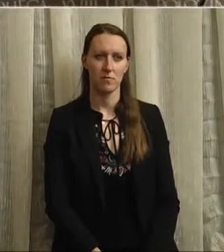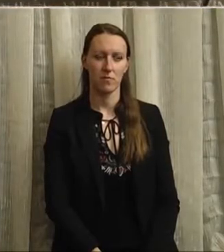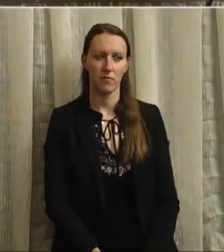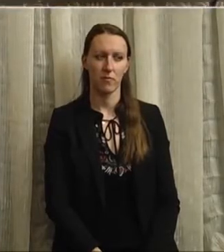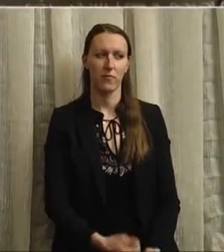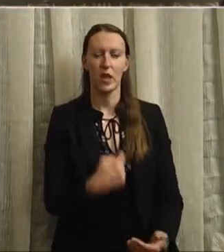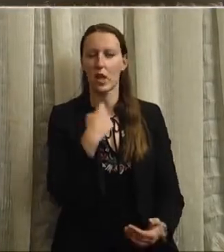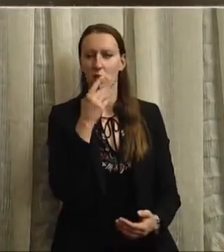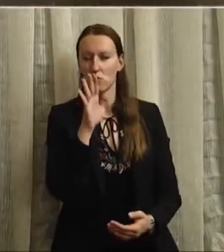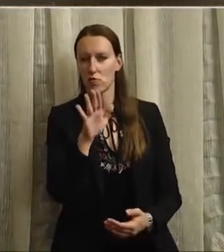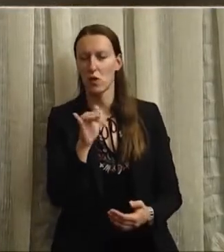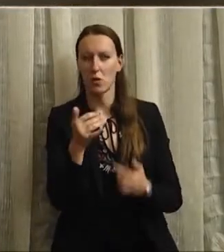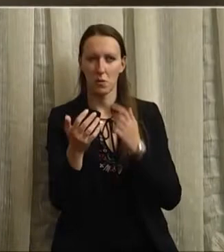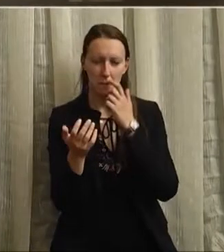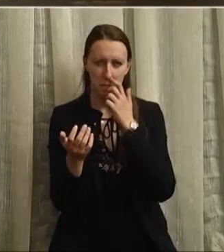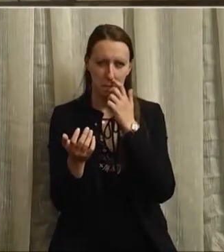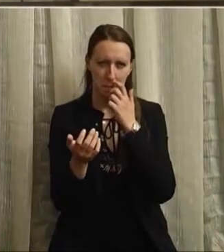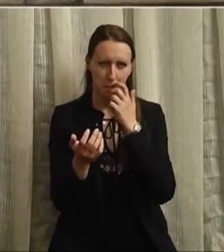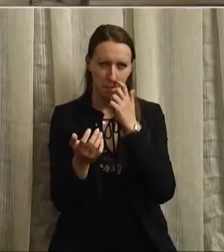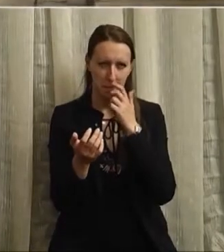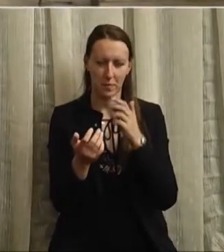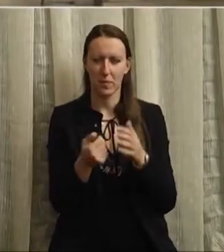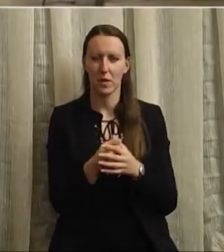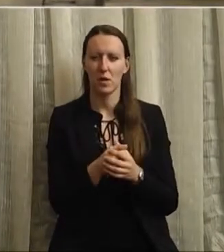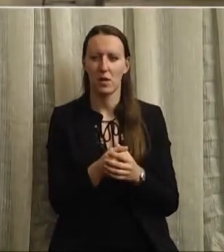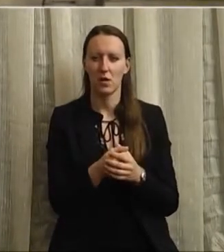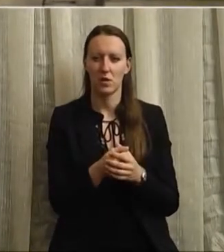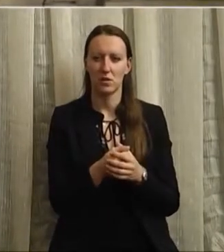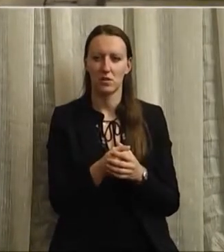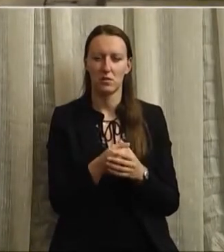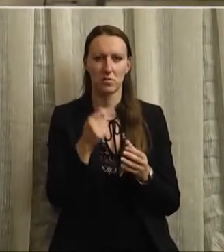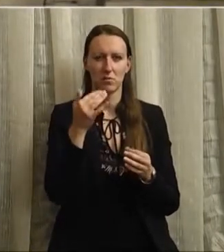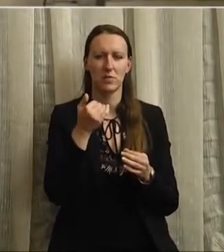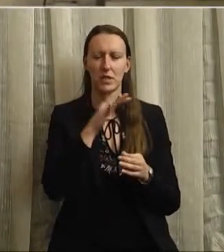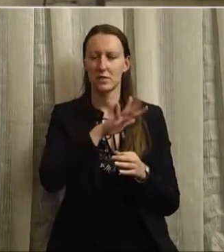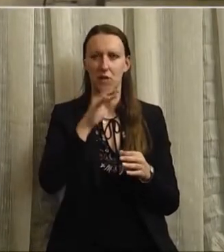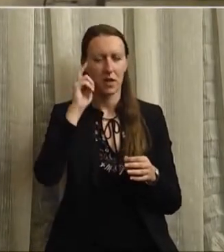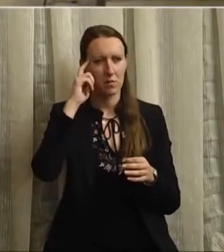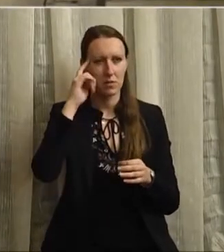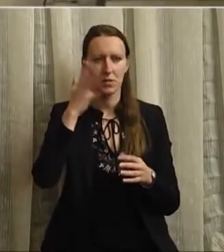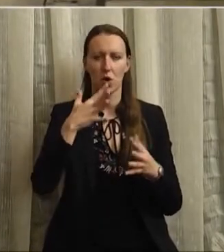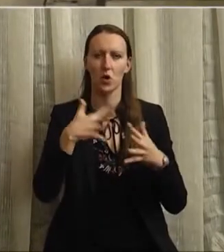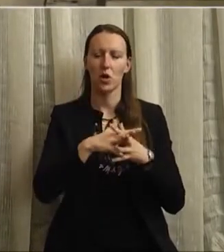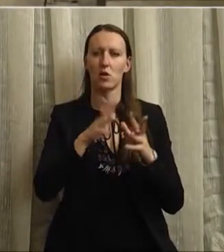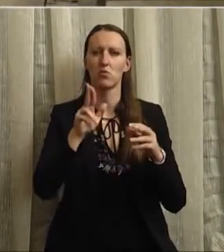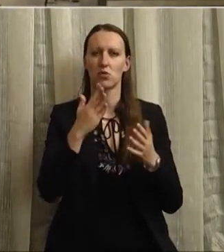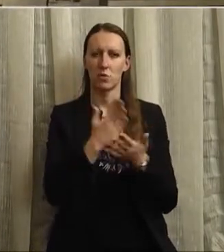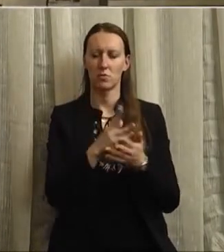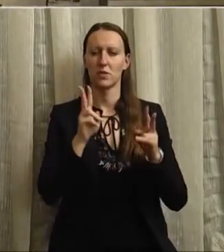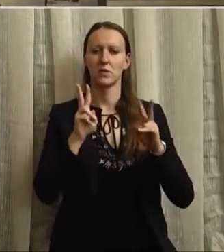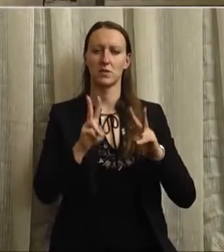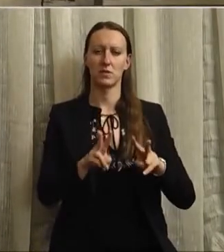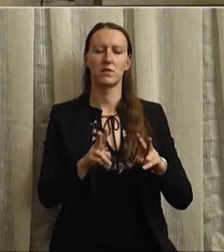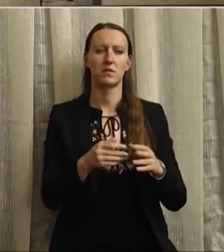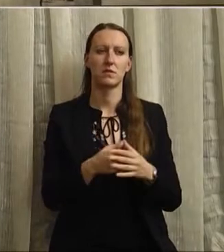Pa reći ću ovako, dakle, prije svega držim da kao grad možemo biti